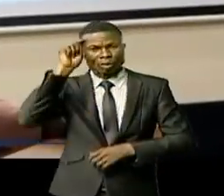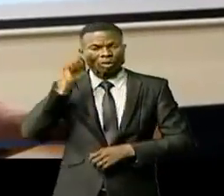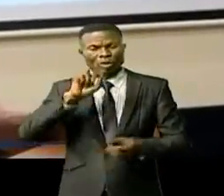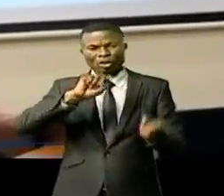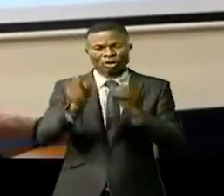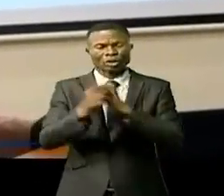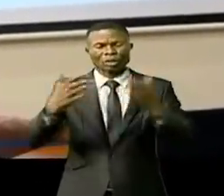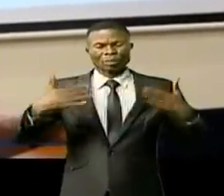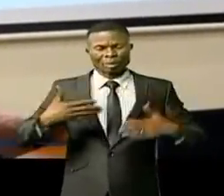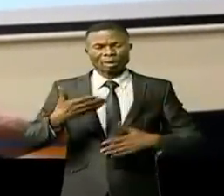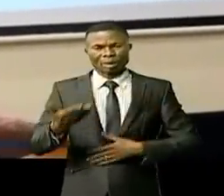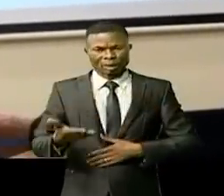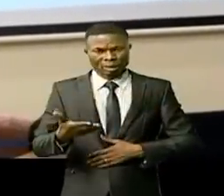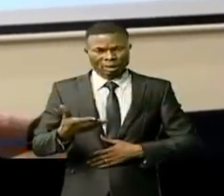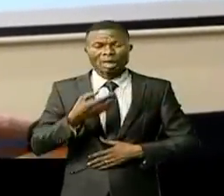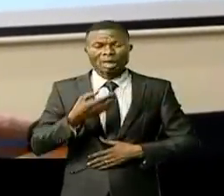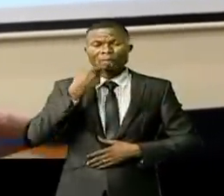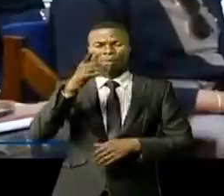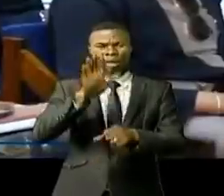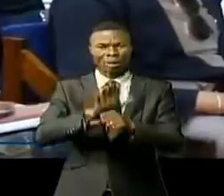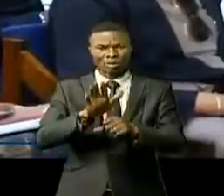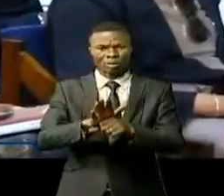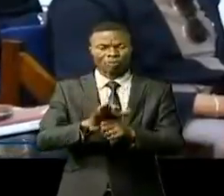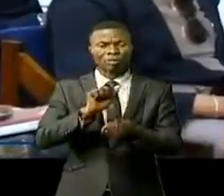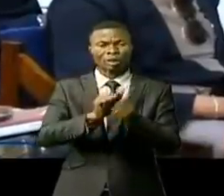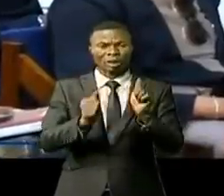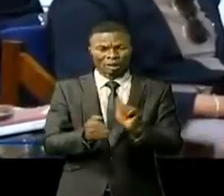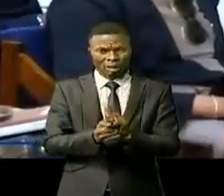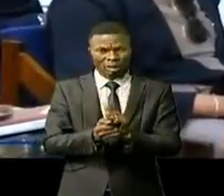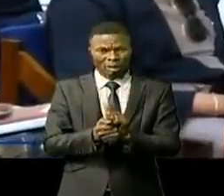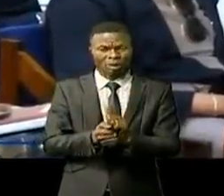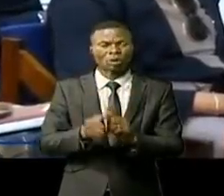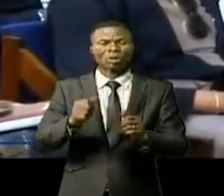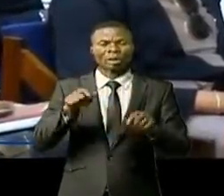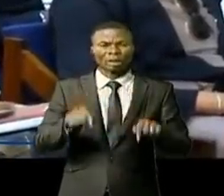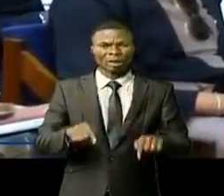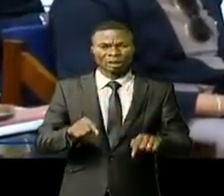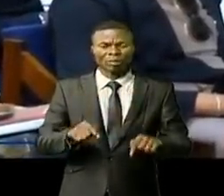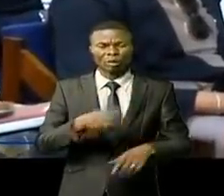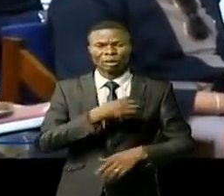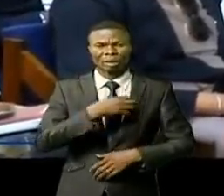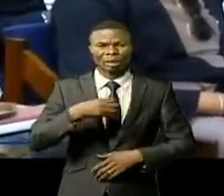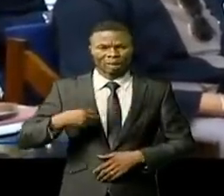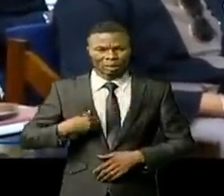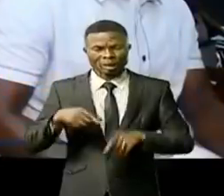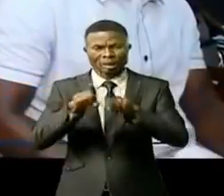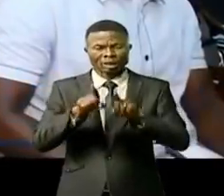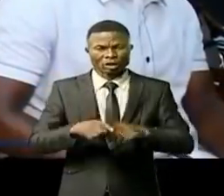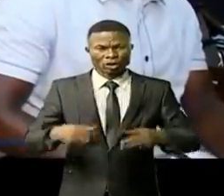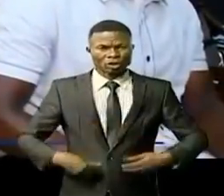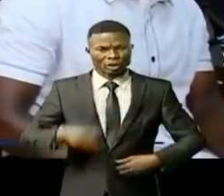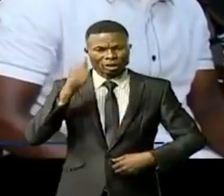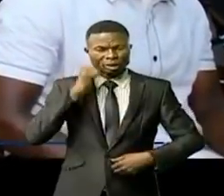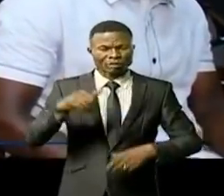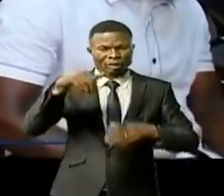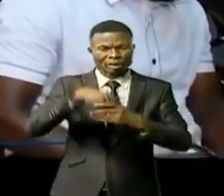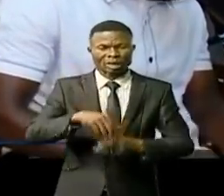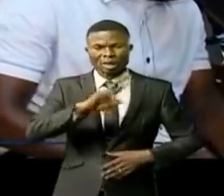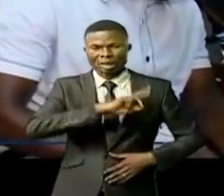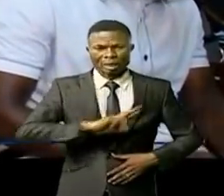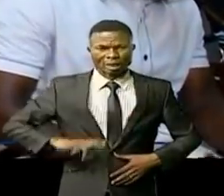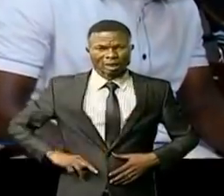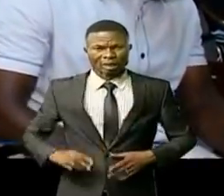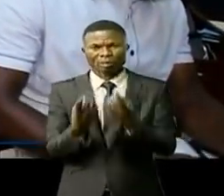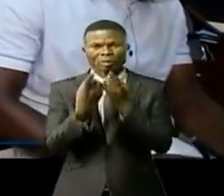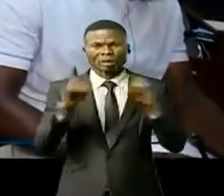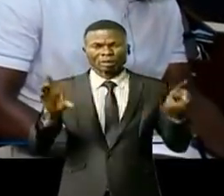changement climatique. Il a mis un accent sur les enjeux de la situation des femmes et filles en République démocratique du Congo.